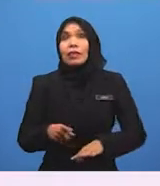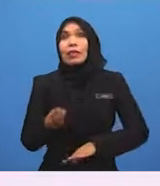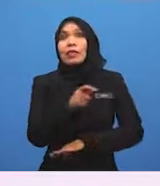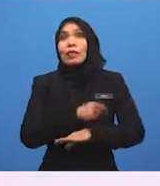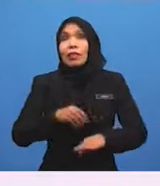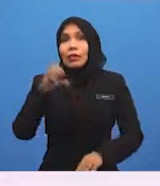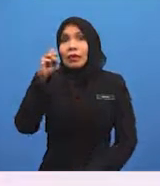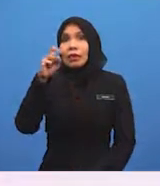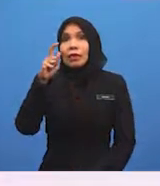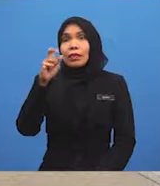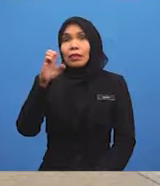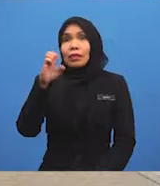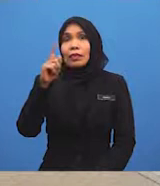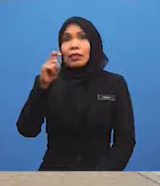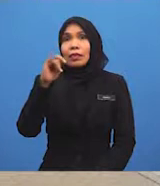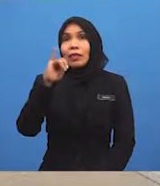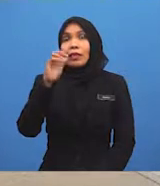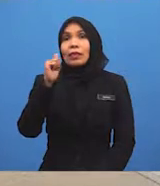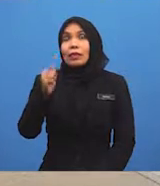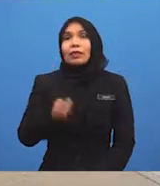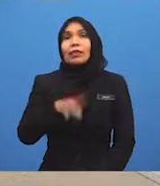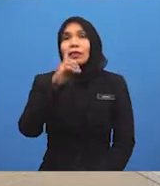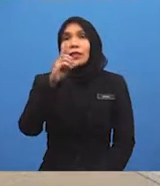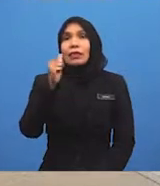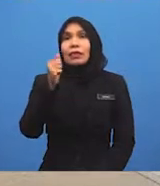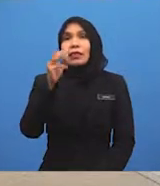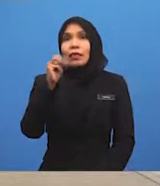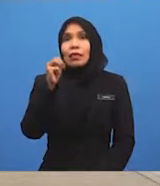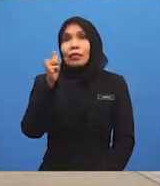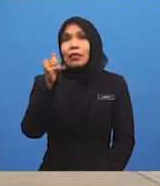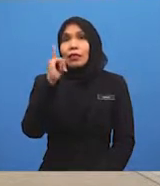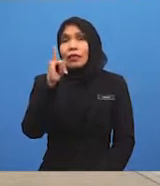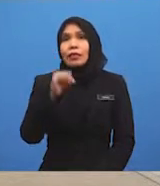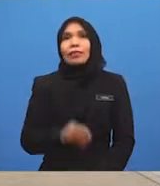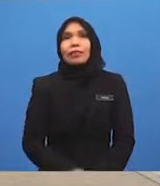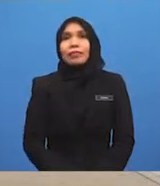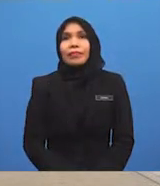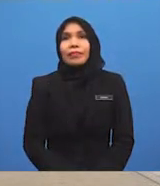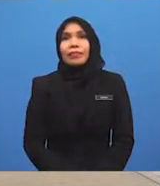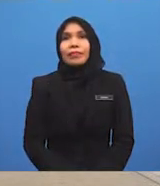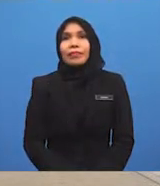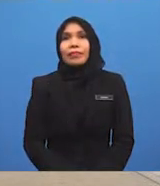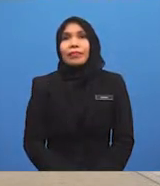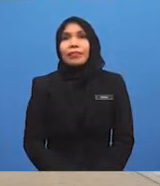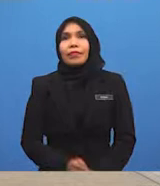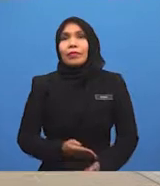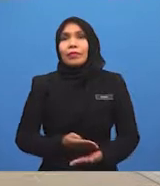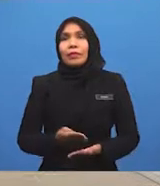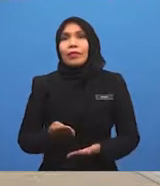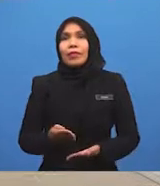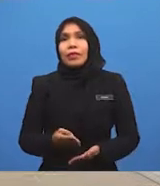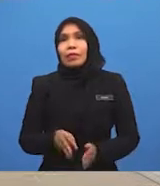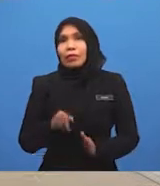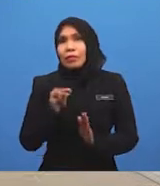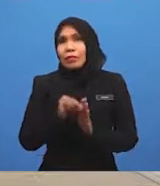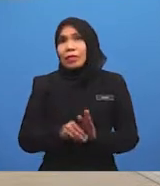Ya, murid-murid, sikap adil sesama jiran akan memupuk perpaduan. Bagi memastikan